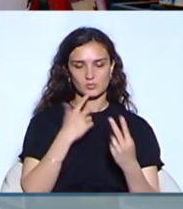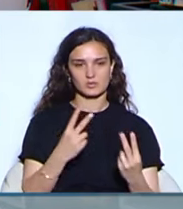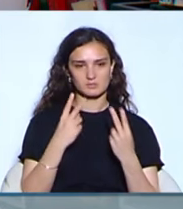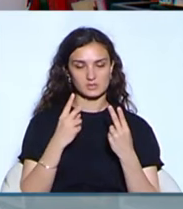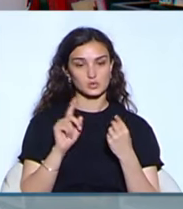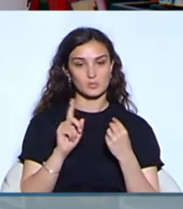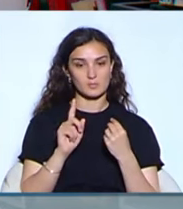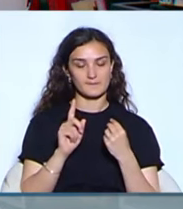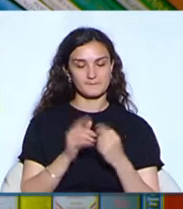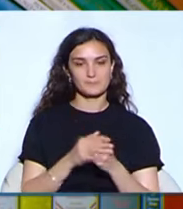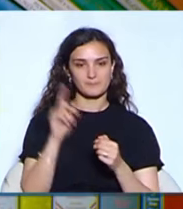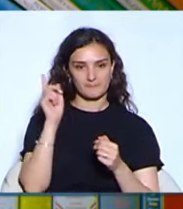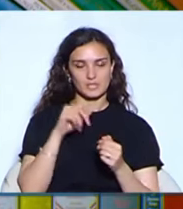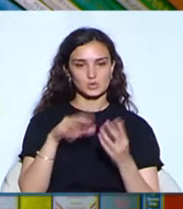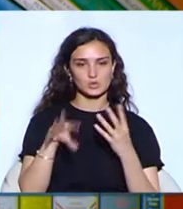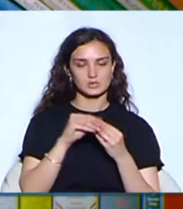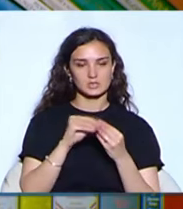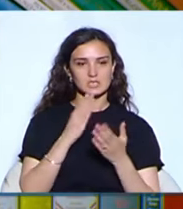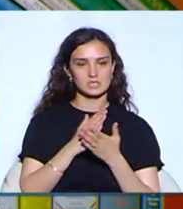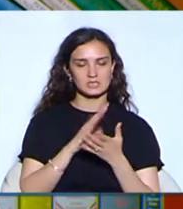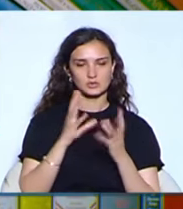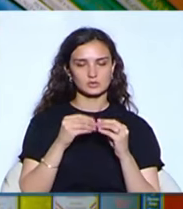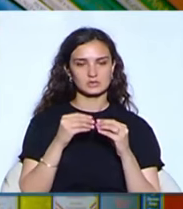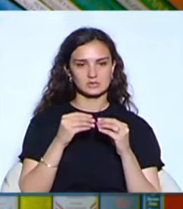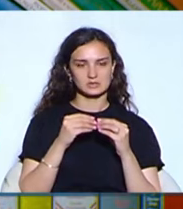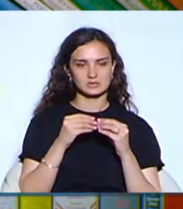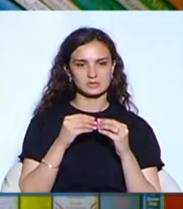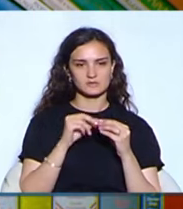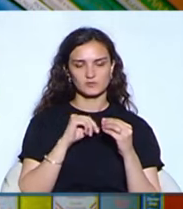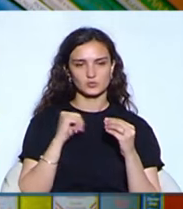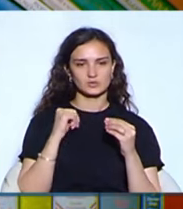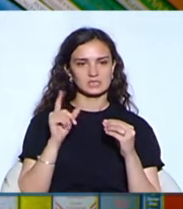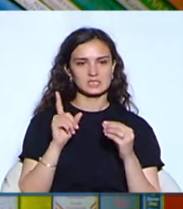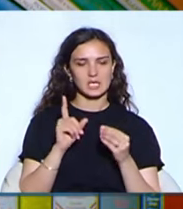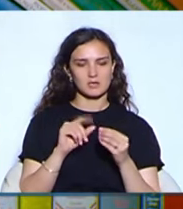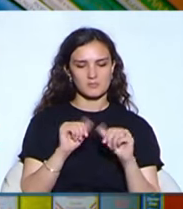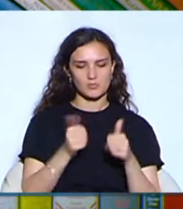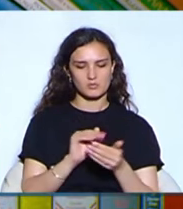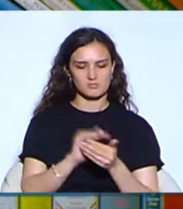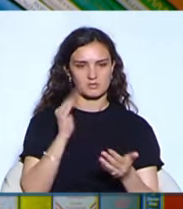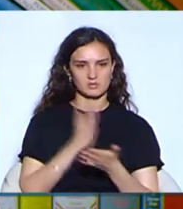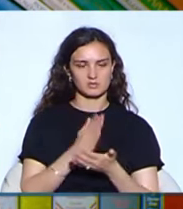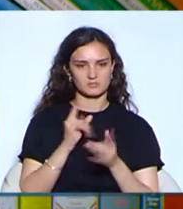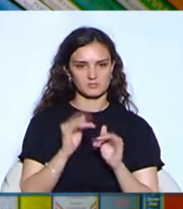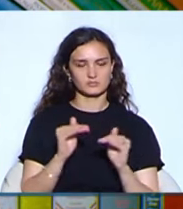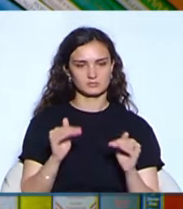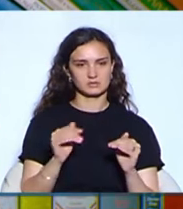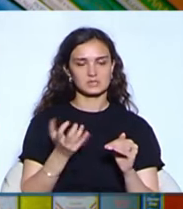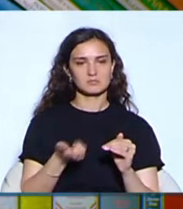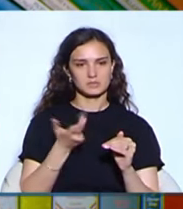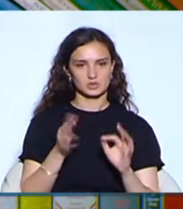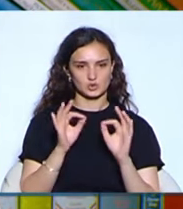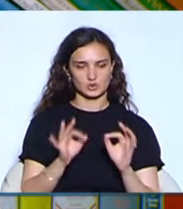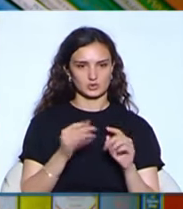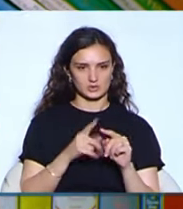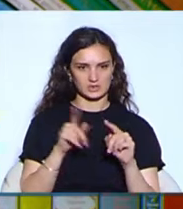მაყურებელს, რომ იცოდეს აბსოლუტურად თავის დაუნებურად რა აღზრდის სტილს ეწევა და რამდენად